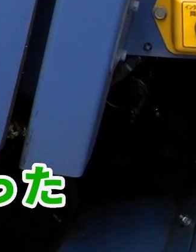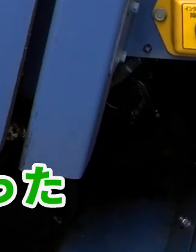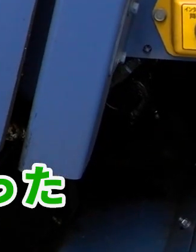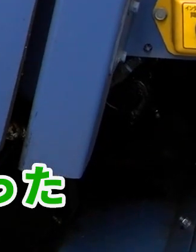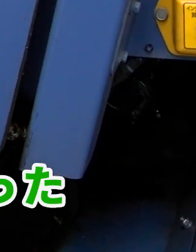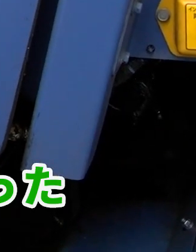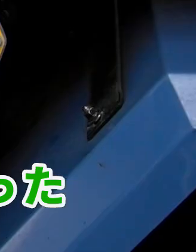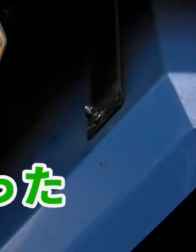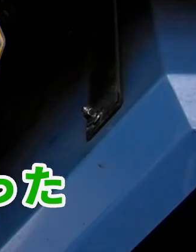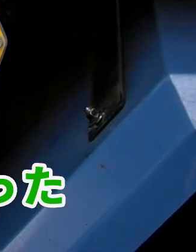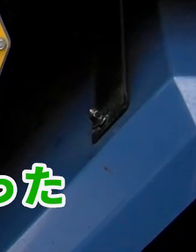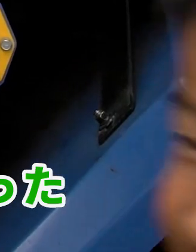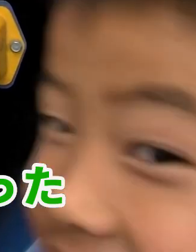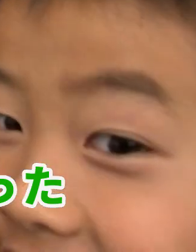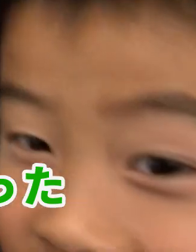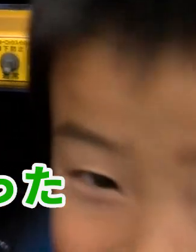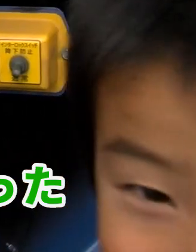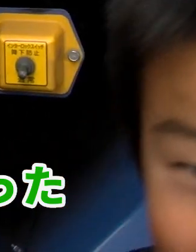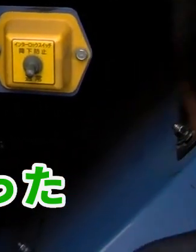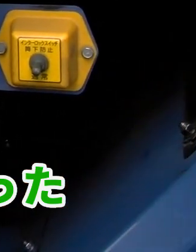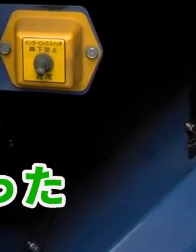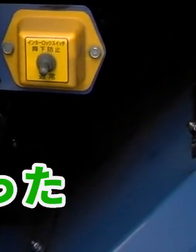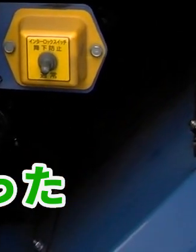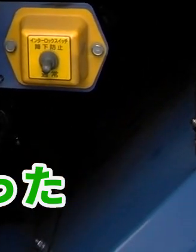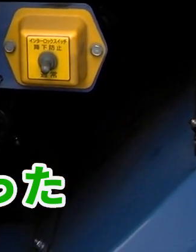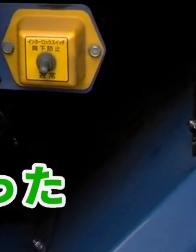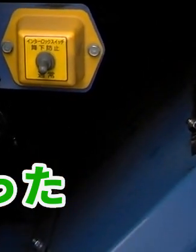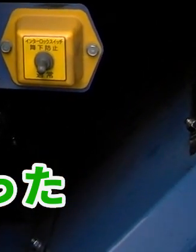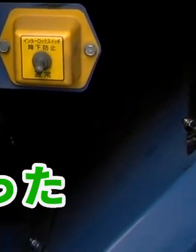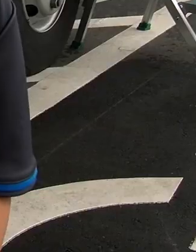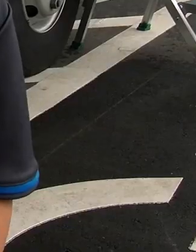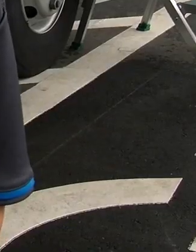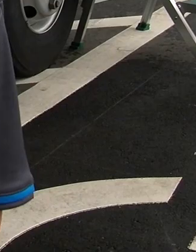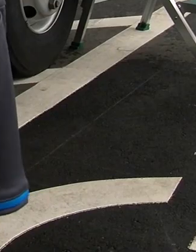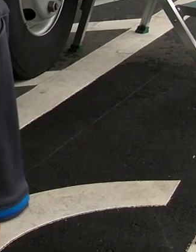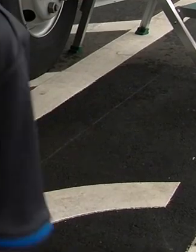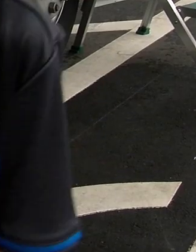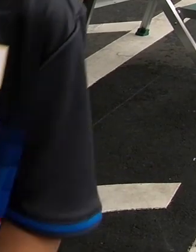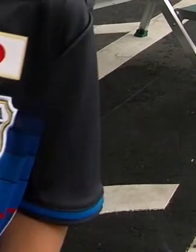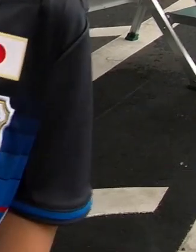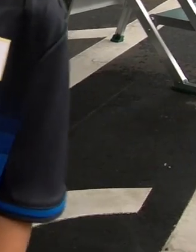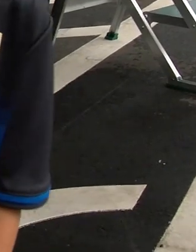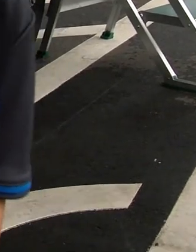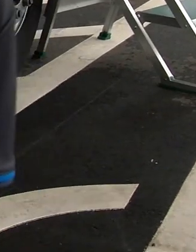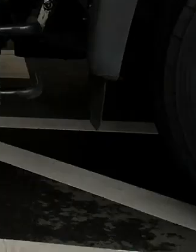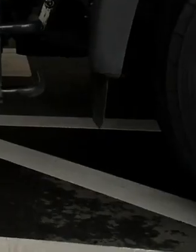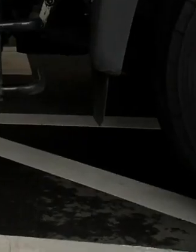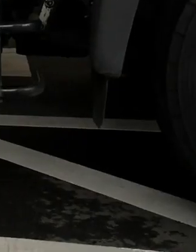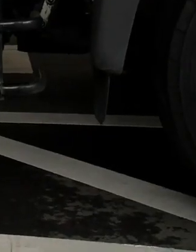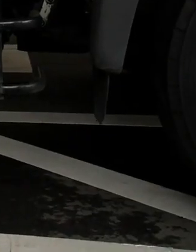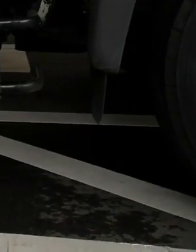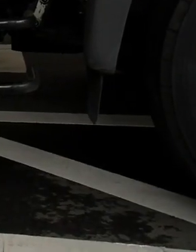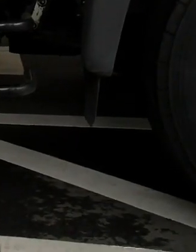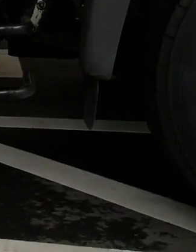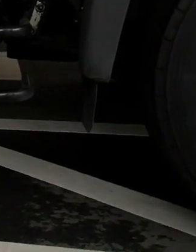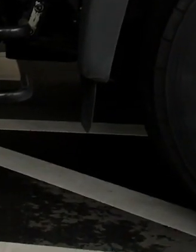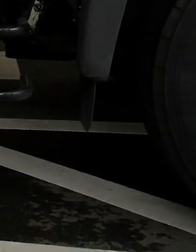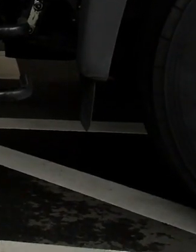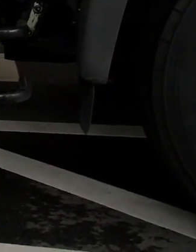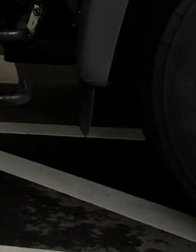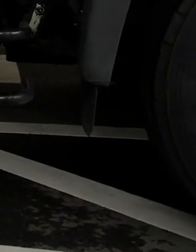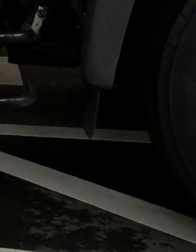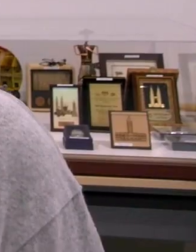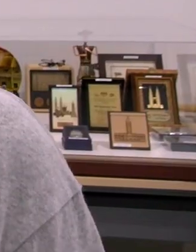どこに行くのか、ゴミについて知れてよかったです。 楽しかった。 楽しかった